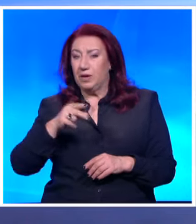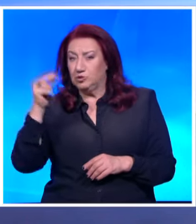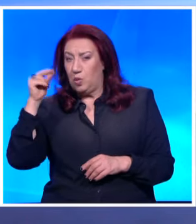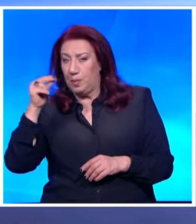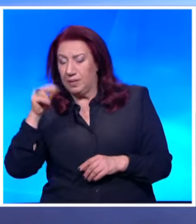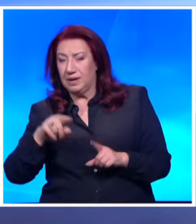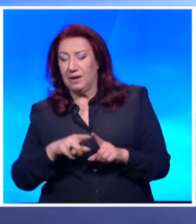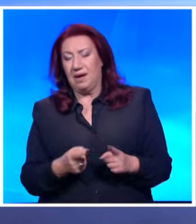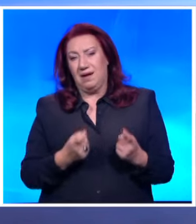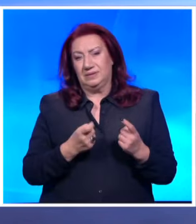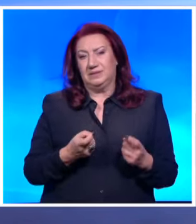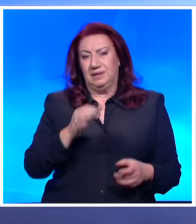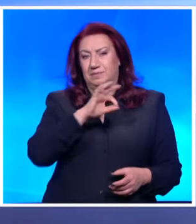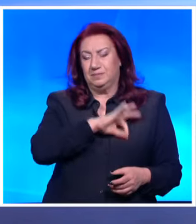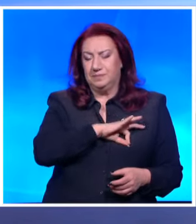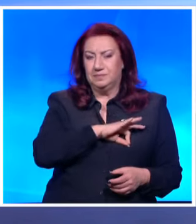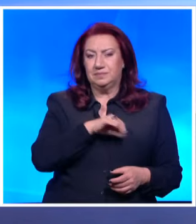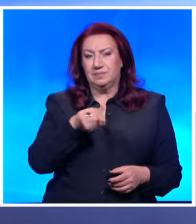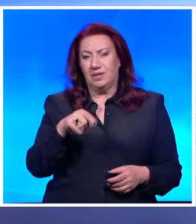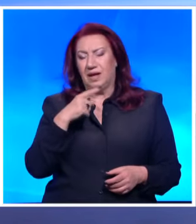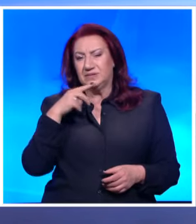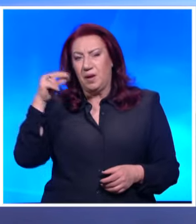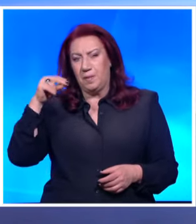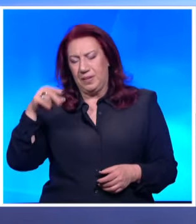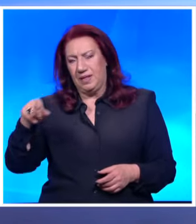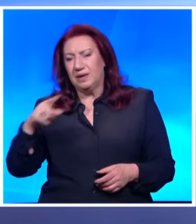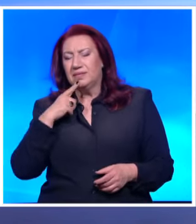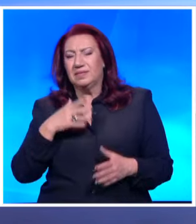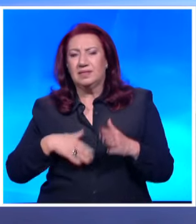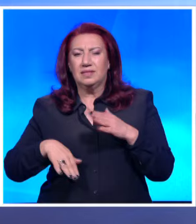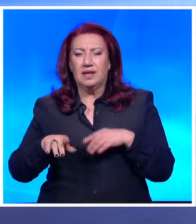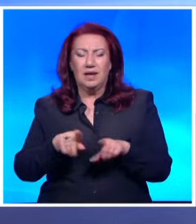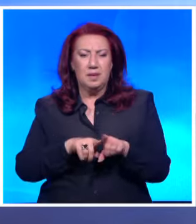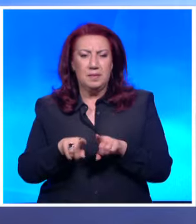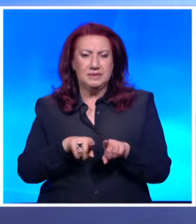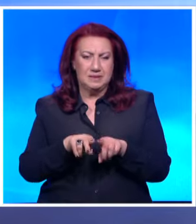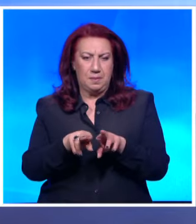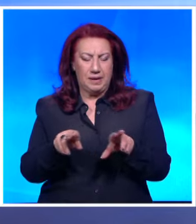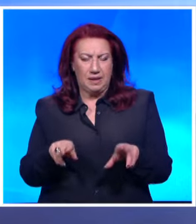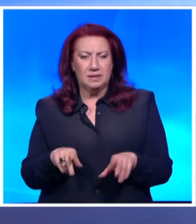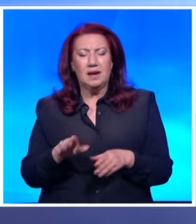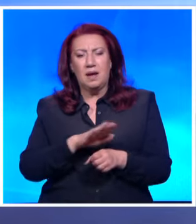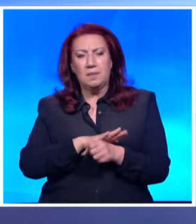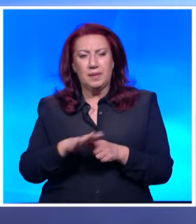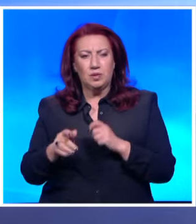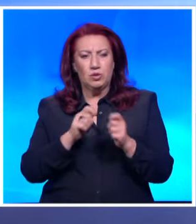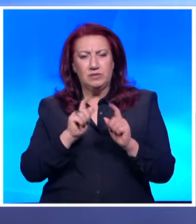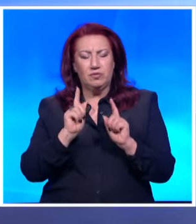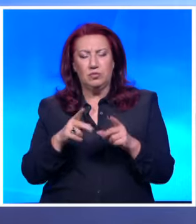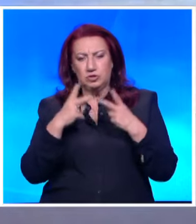гимнастик призна, че българинът остава сред най-близките му приятели. Цялото ексклюзивно интервю с Тамбакос ви очаква на